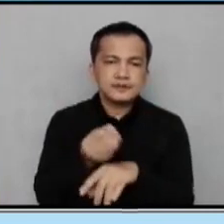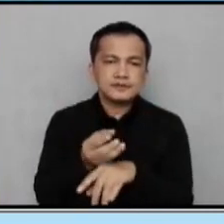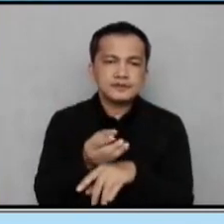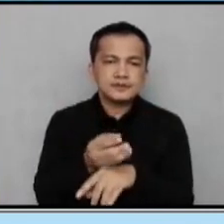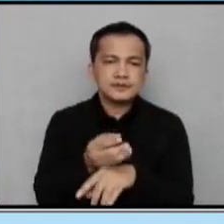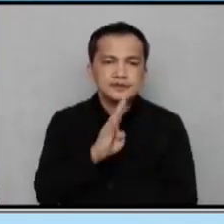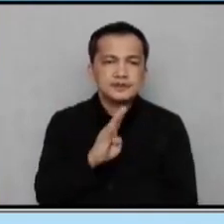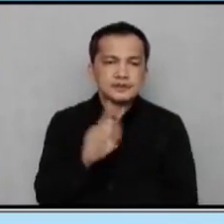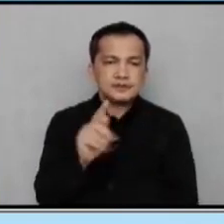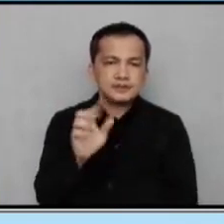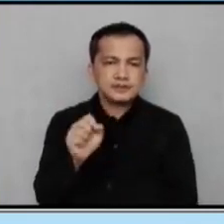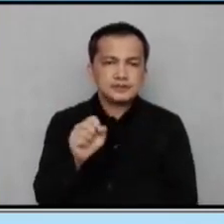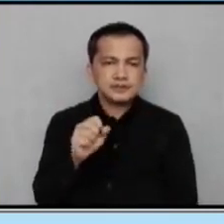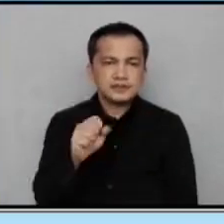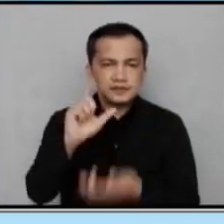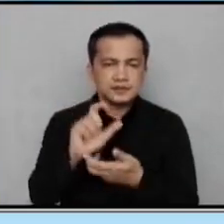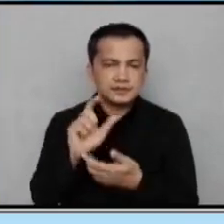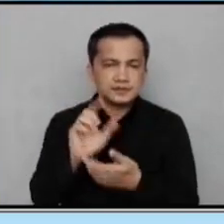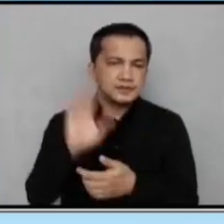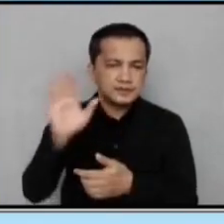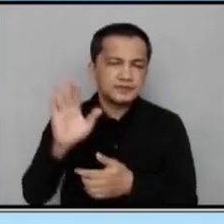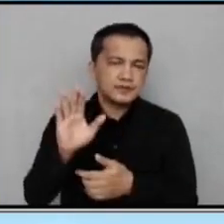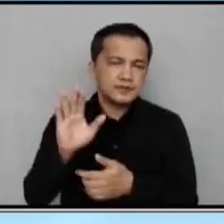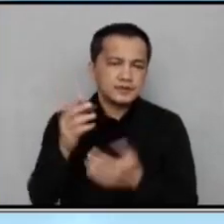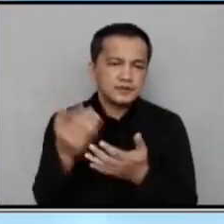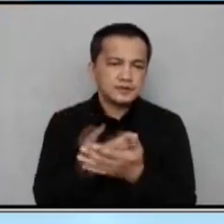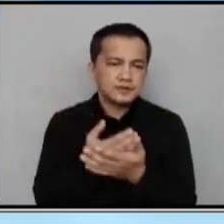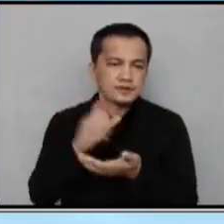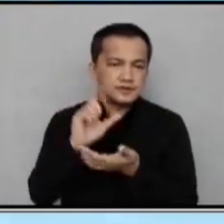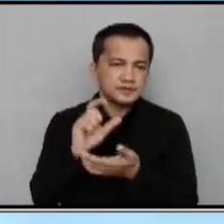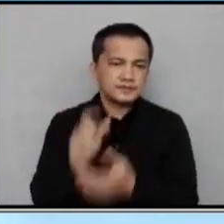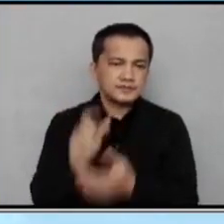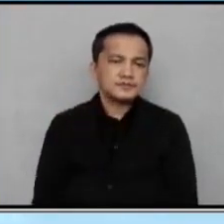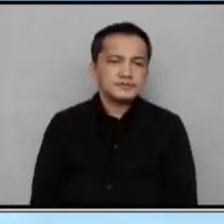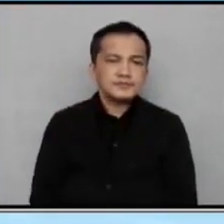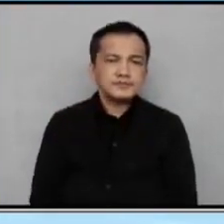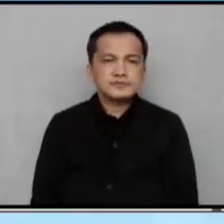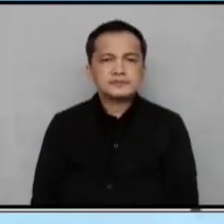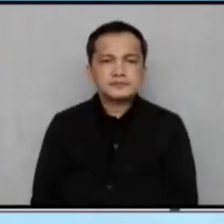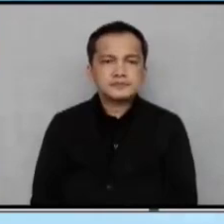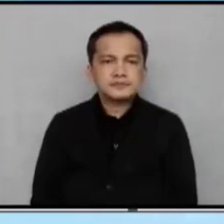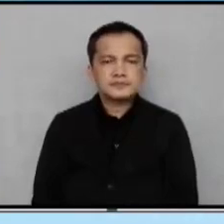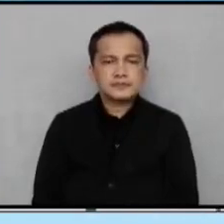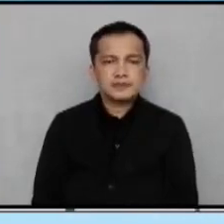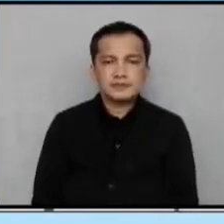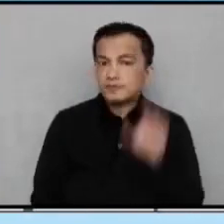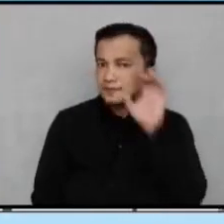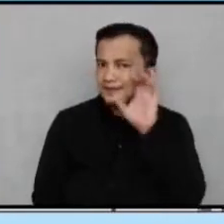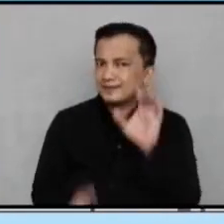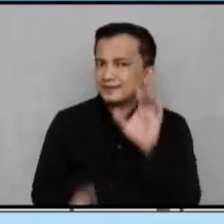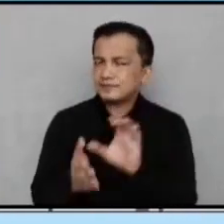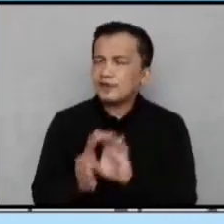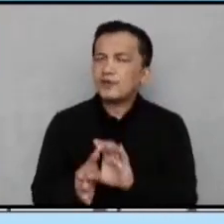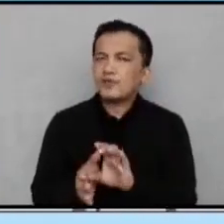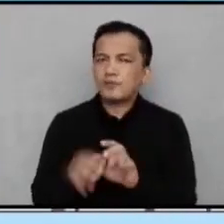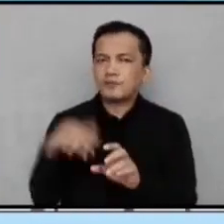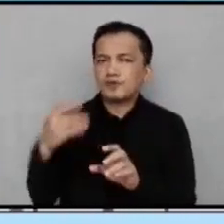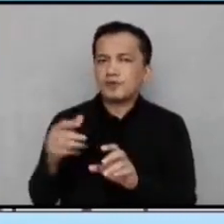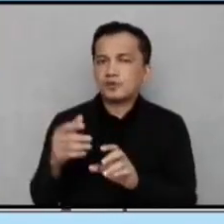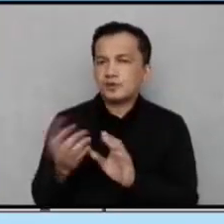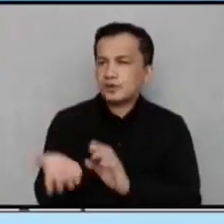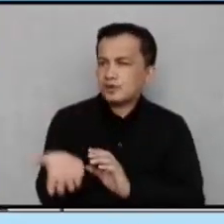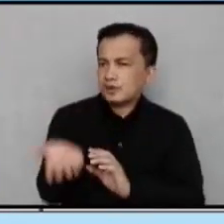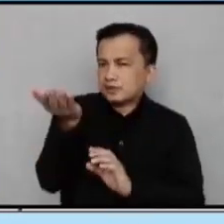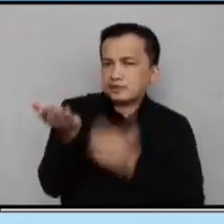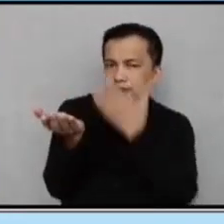BTS photos sa isa sa kanyang pinakabagong photoshoots. Sinasabing mga litrato, lutang na lutang ang ganda